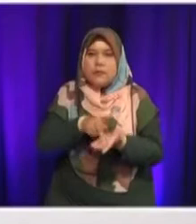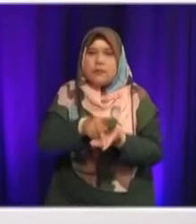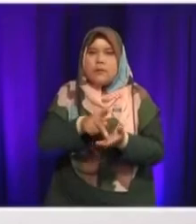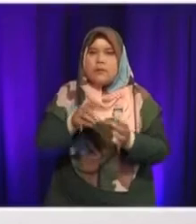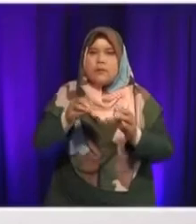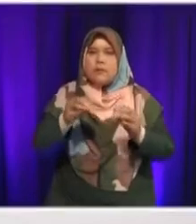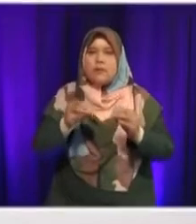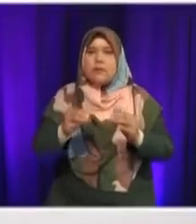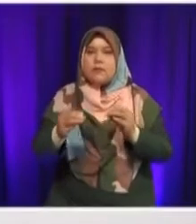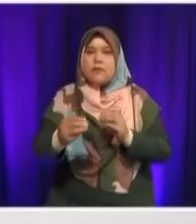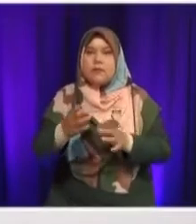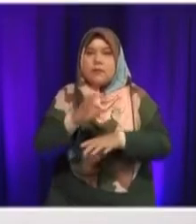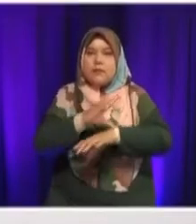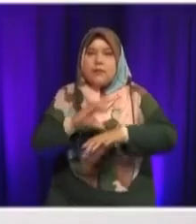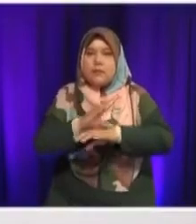permukaan kulit